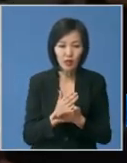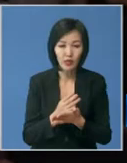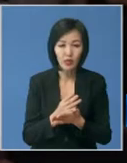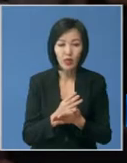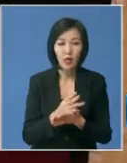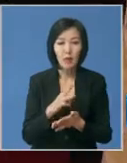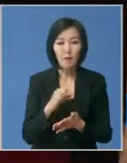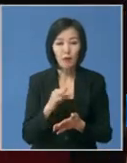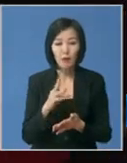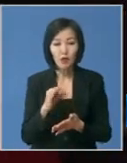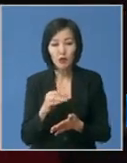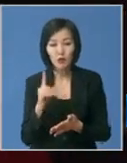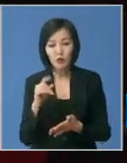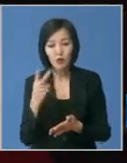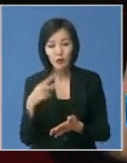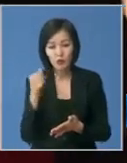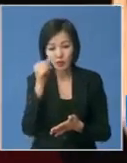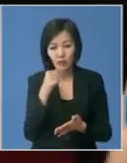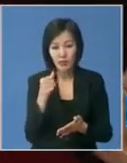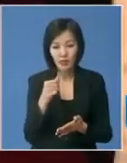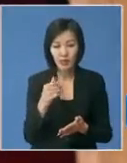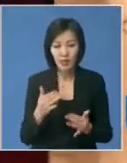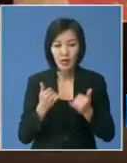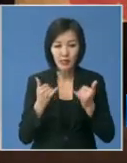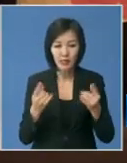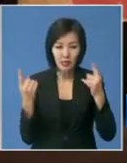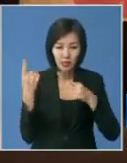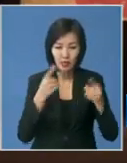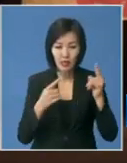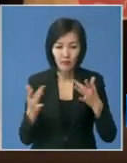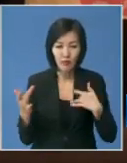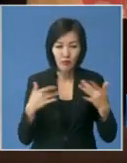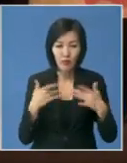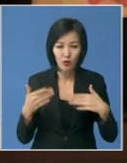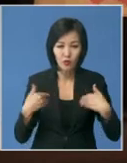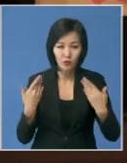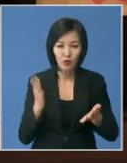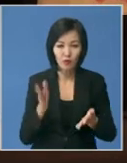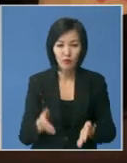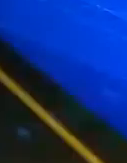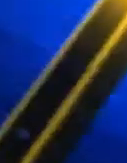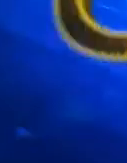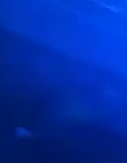120 жылдығына арналған премьераларды тамашалайтын болады. Мадина Берқызы, Ержан Дүйсен, жетісу телеарнасы.